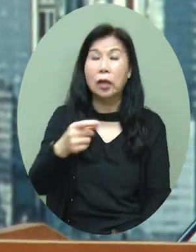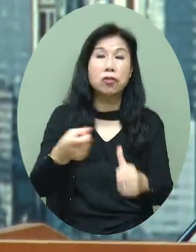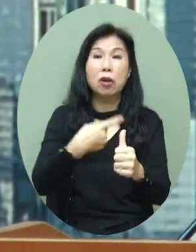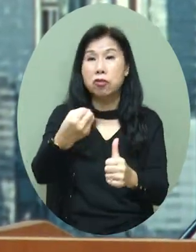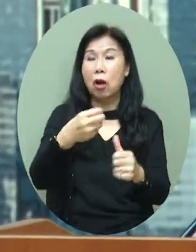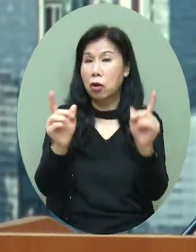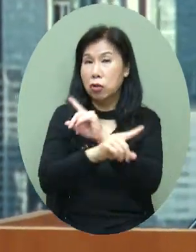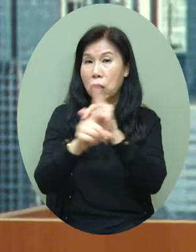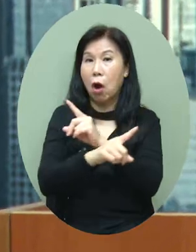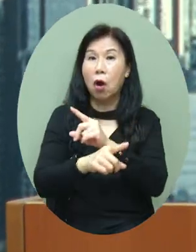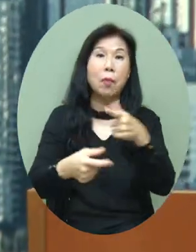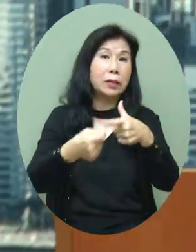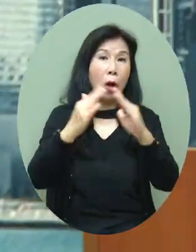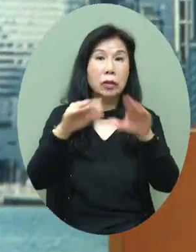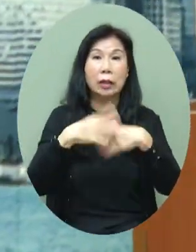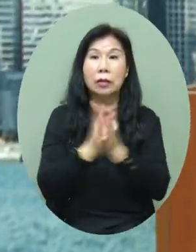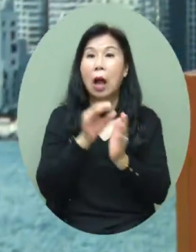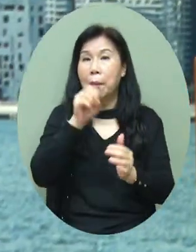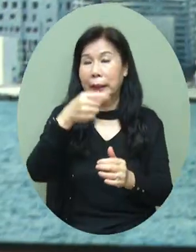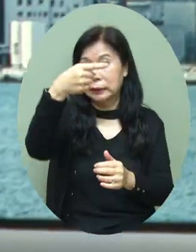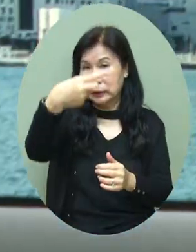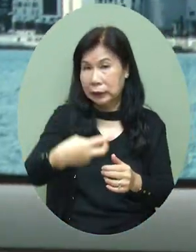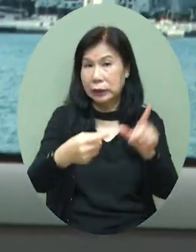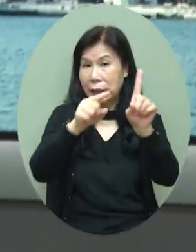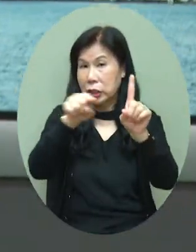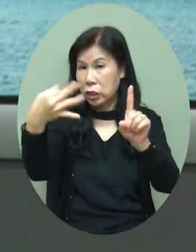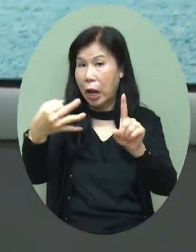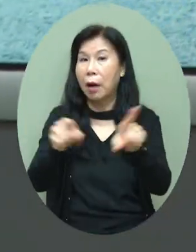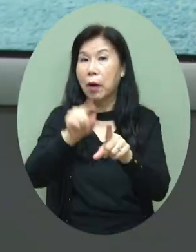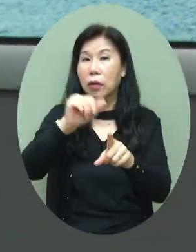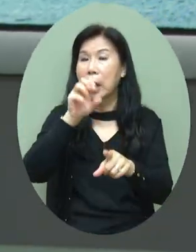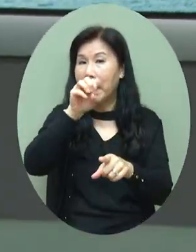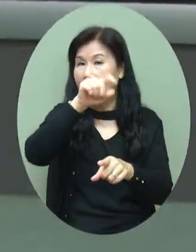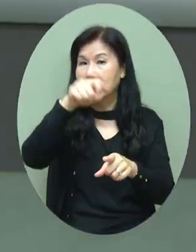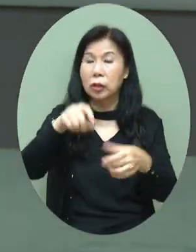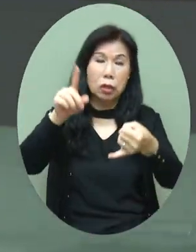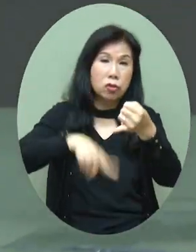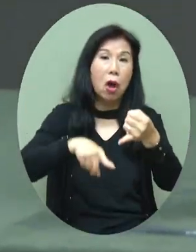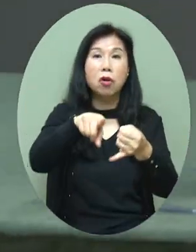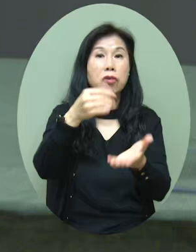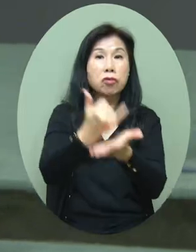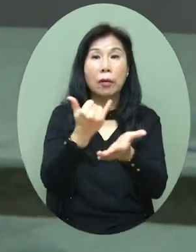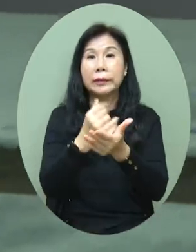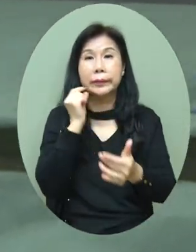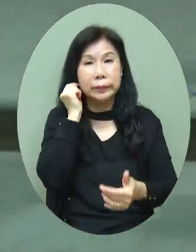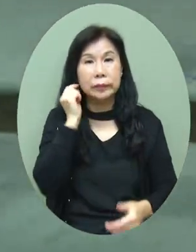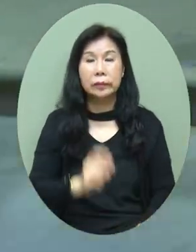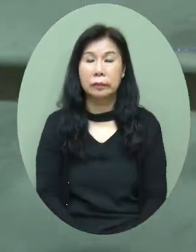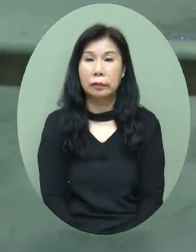自己代表嘅傳媒機構，每次可以問3個問題。依邊嘅最後嗰行嗰位女士。